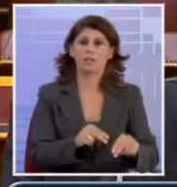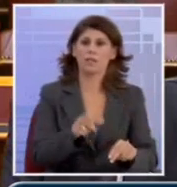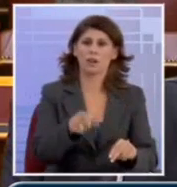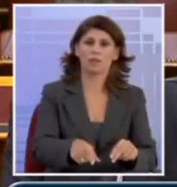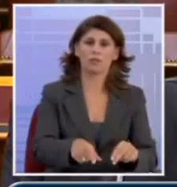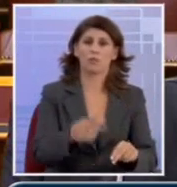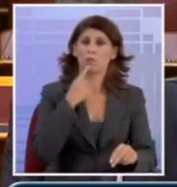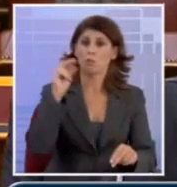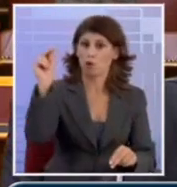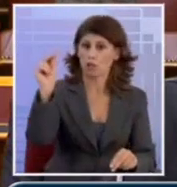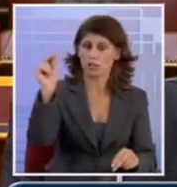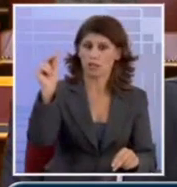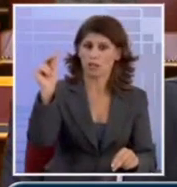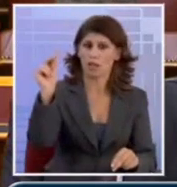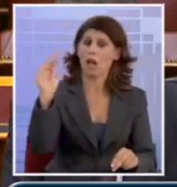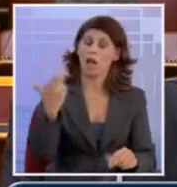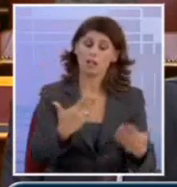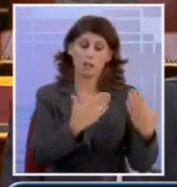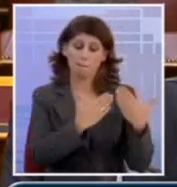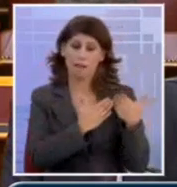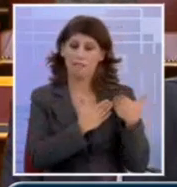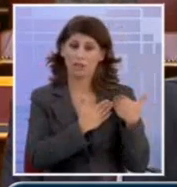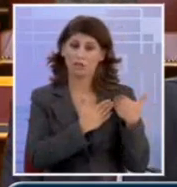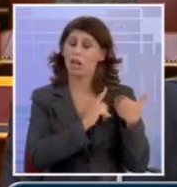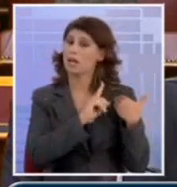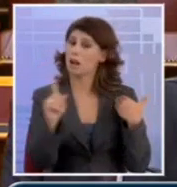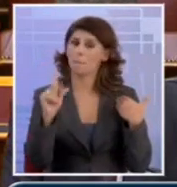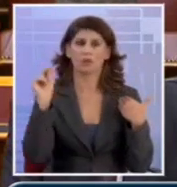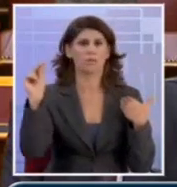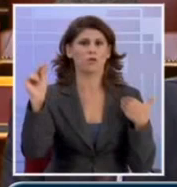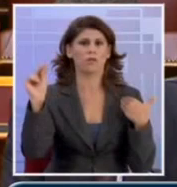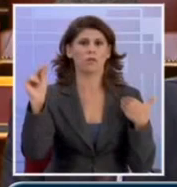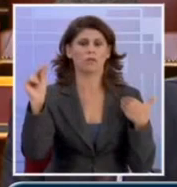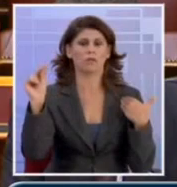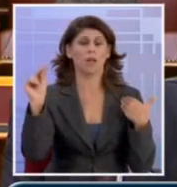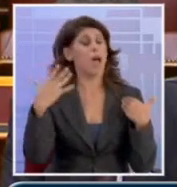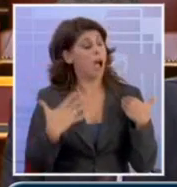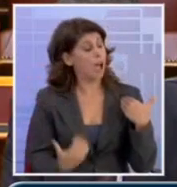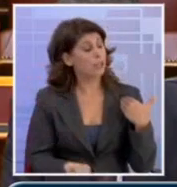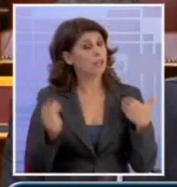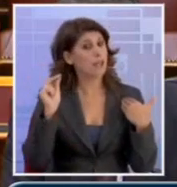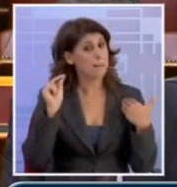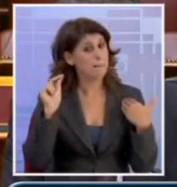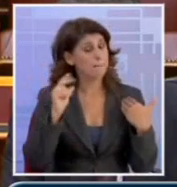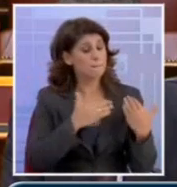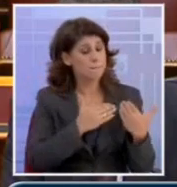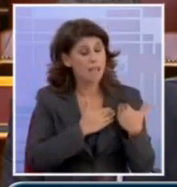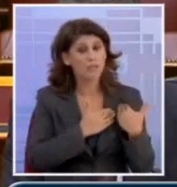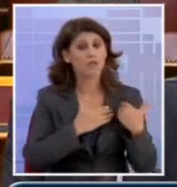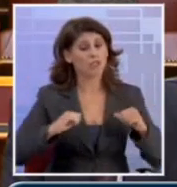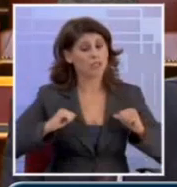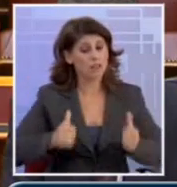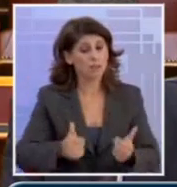που του υπόσχεσαι. Ας είσαι υπεύθυνος να μην το υποσχεθείς. Ας είσαι υπεύθυνος και θαραλέος